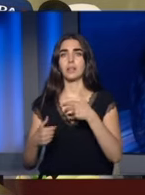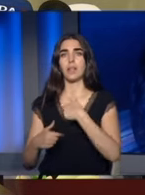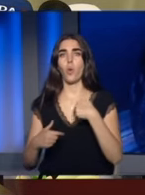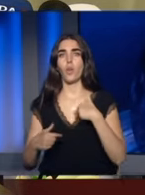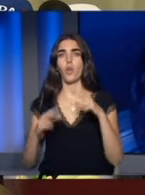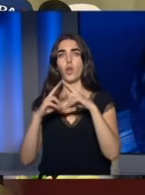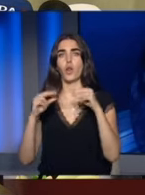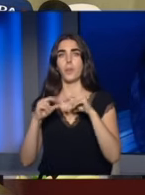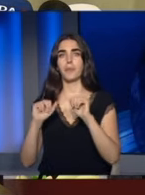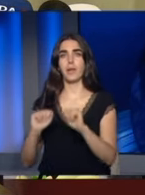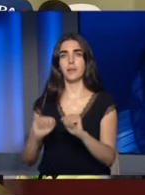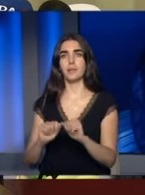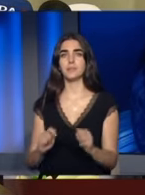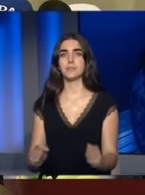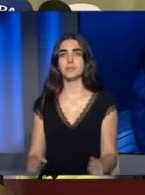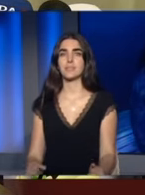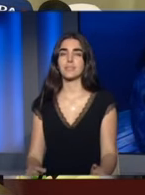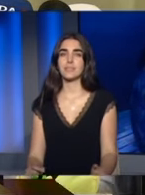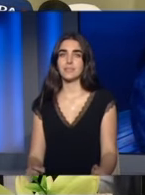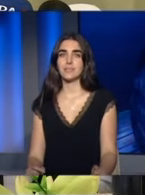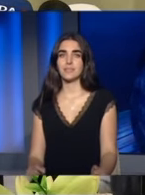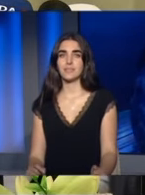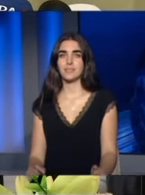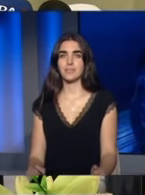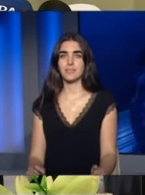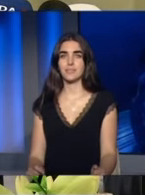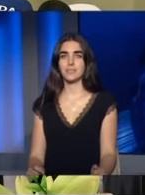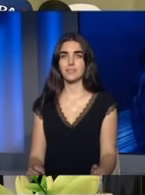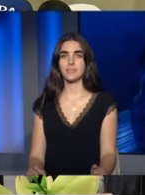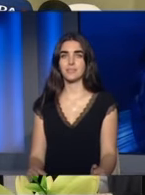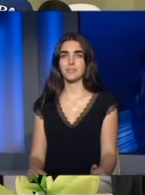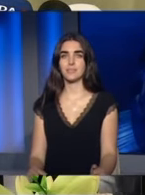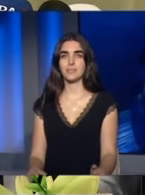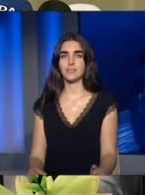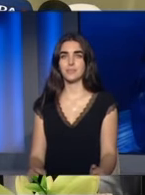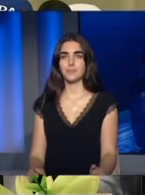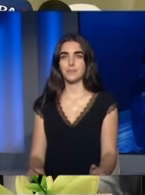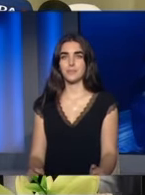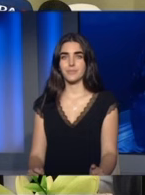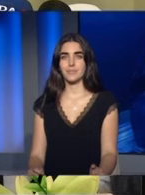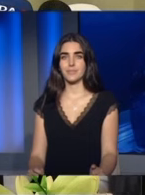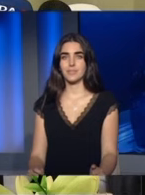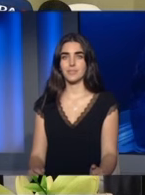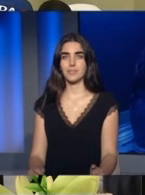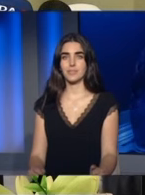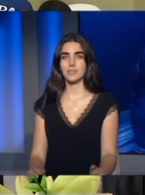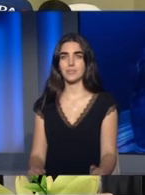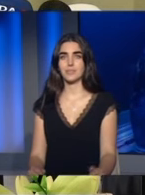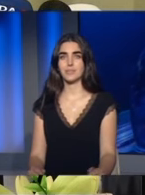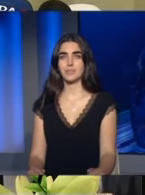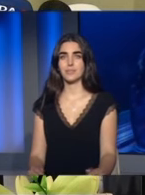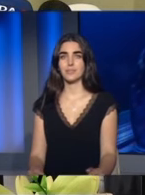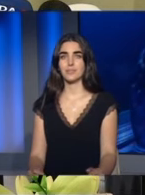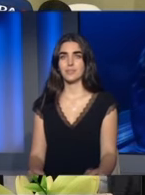يكون العمل ضمن المهل المتاحه متجاوزا للروتين الاداري